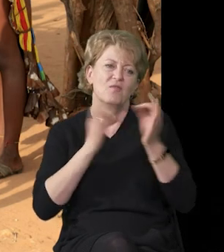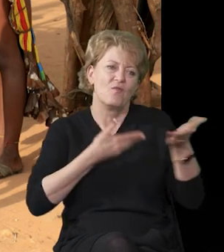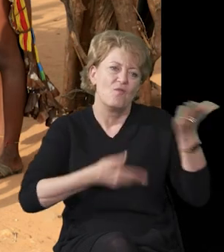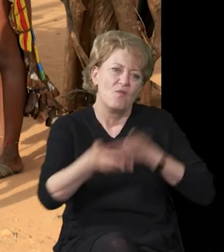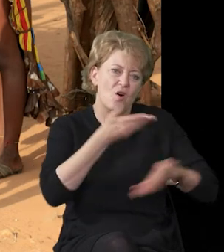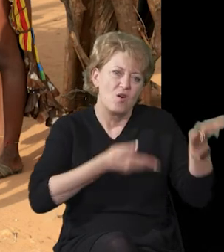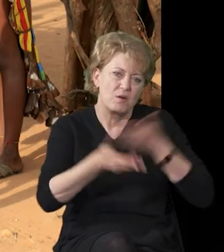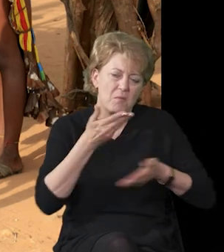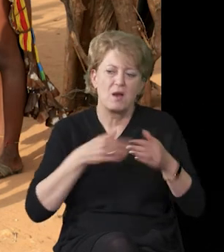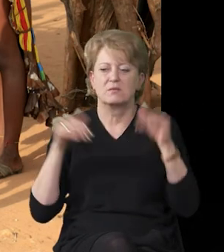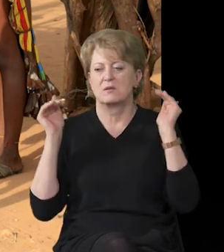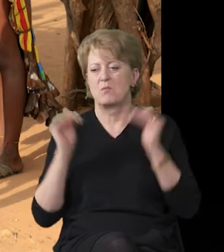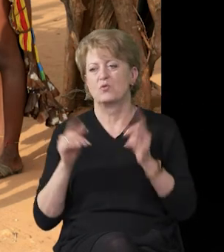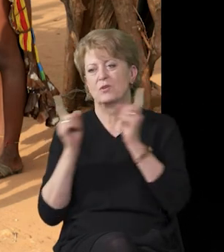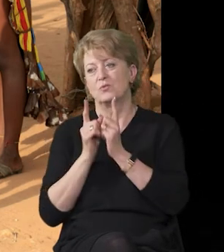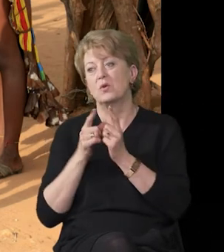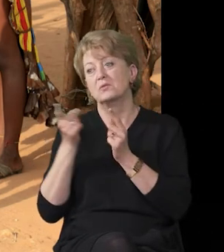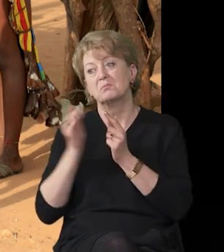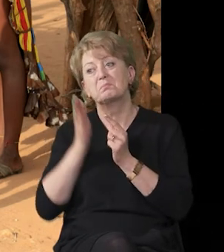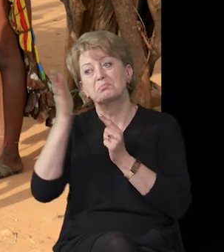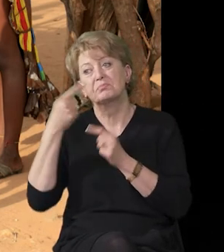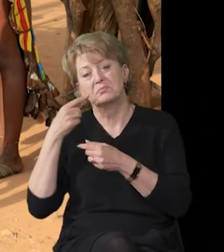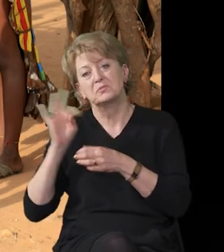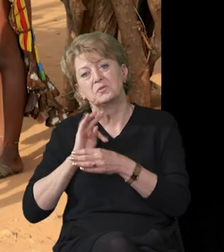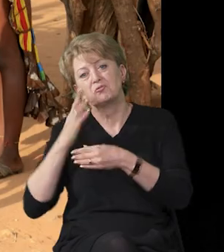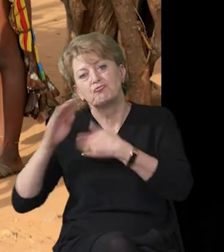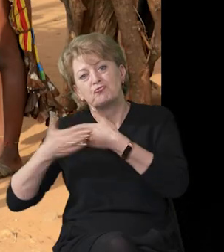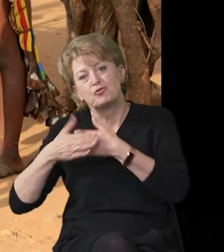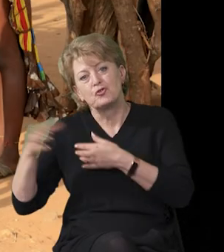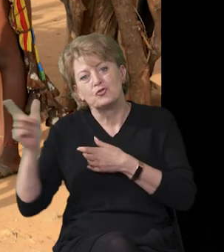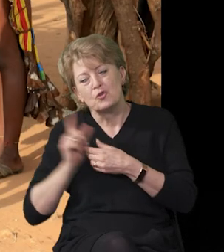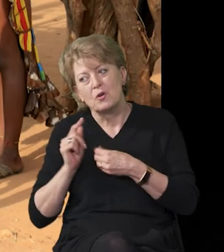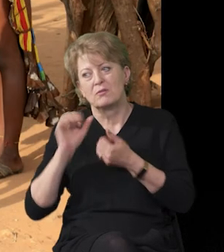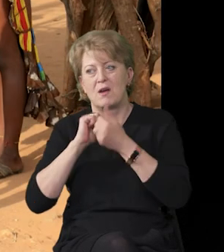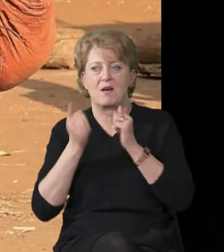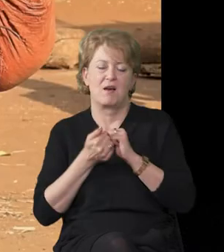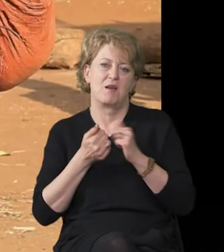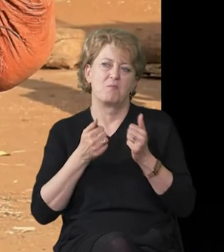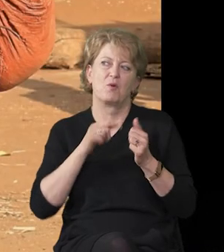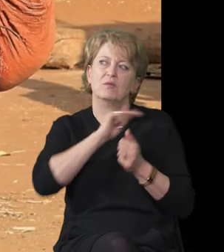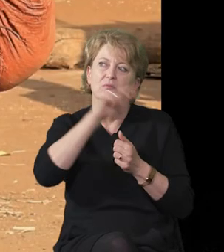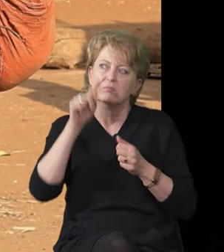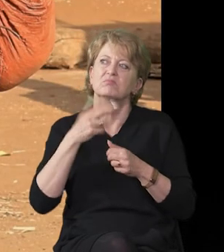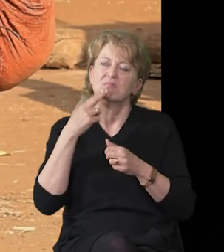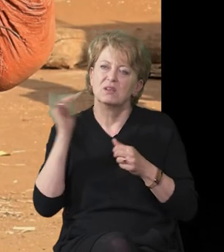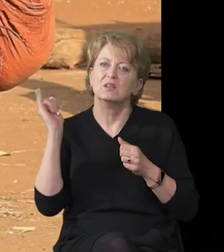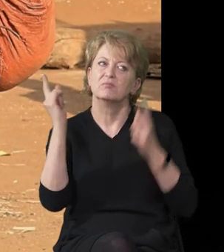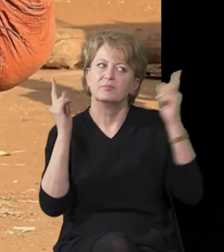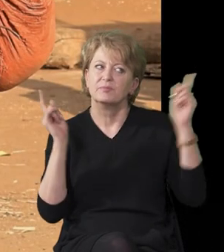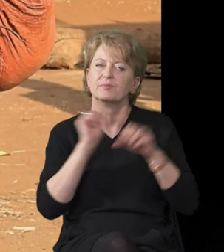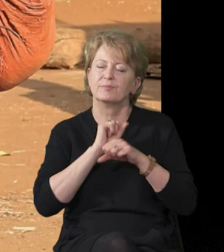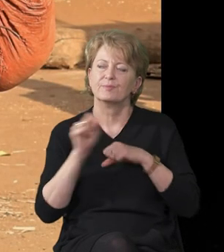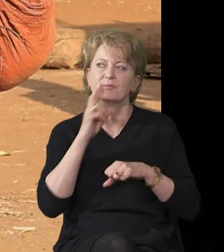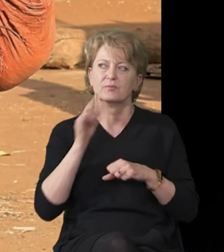można spotkać przyszłą żonę czy przyszłego męża. No i oczywiście wszędzie pojawiają się uzbrojeni mężczyźni.